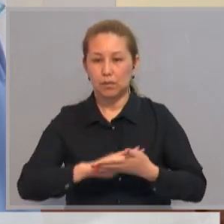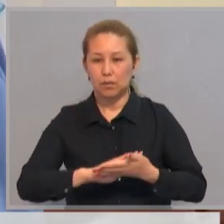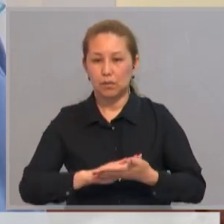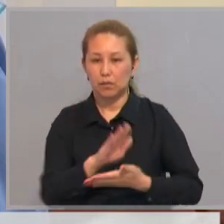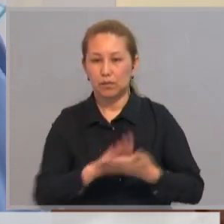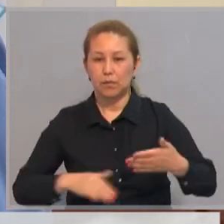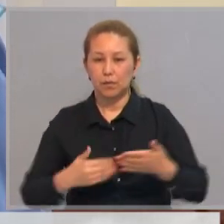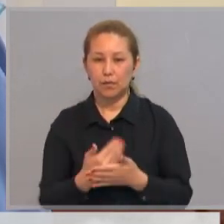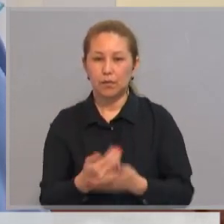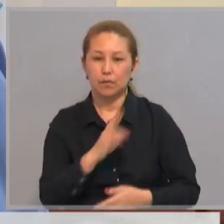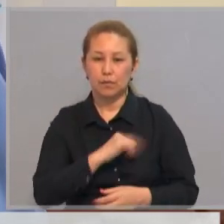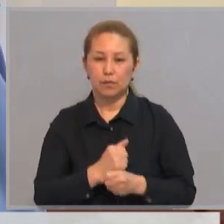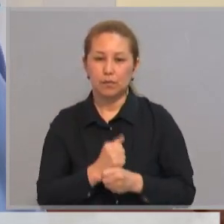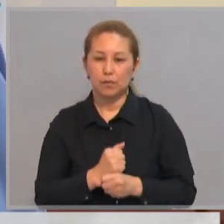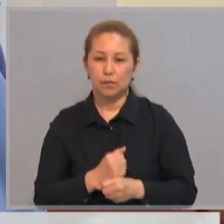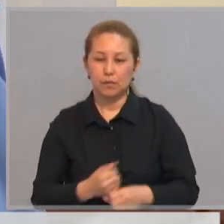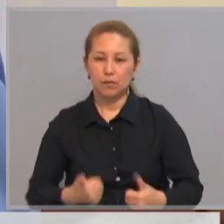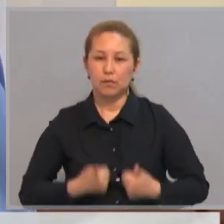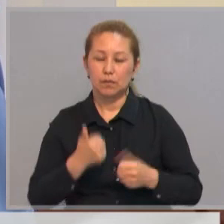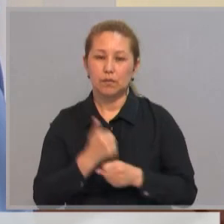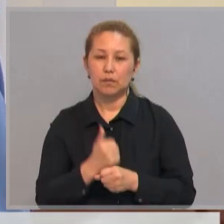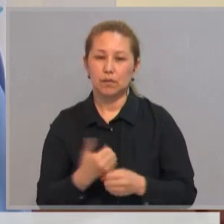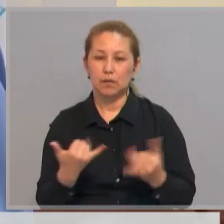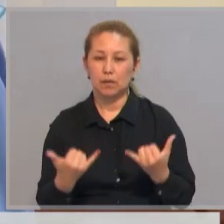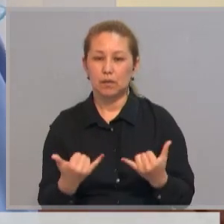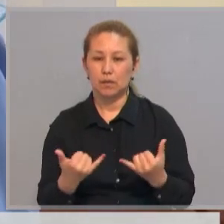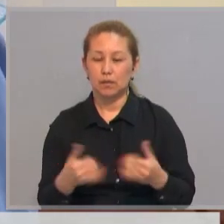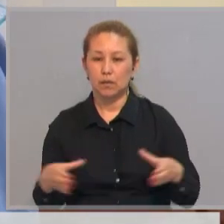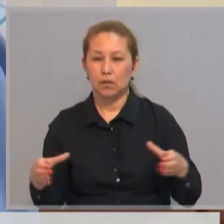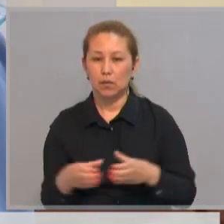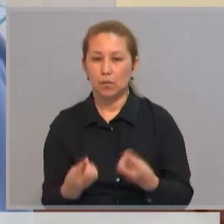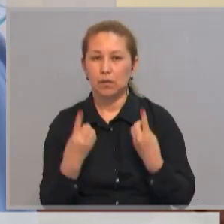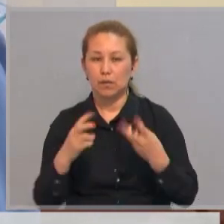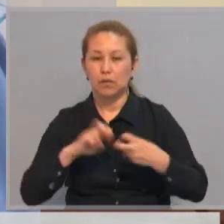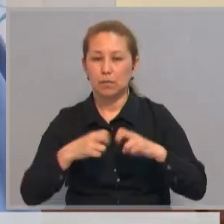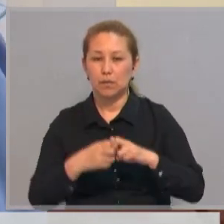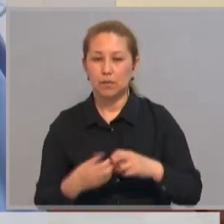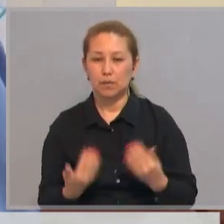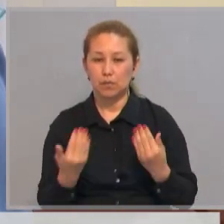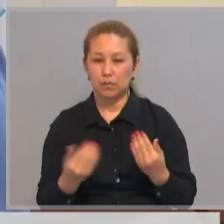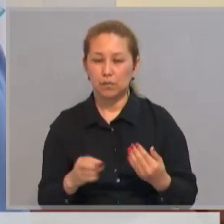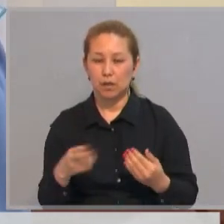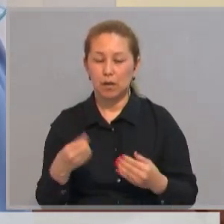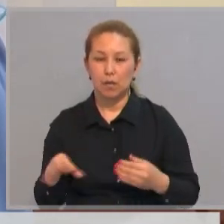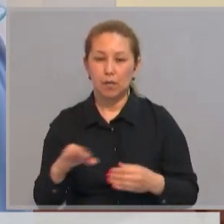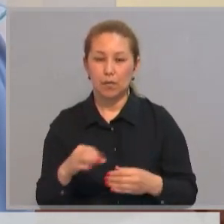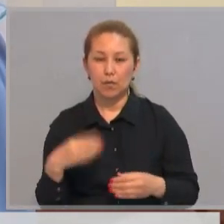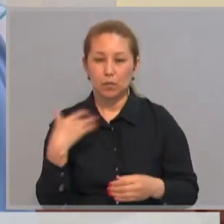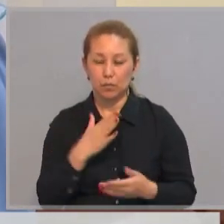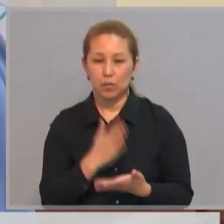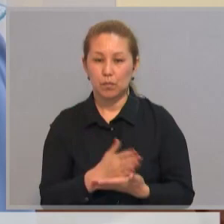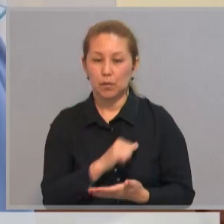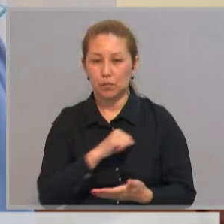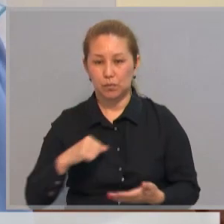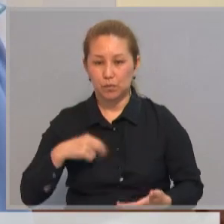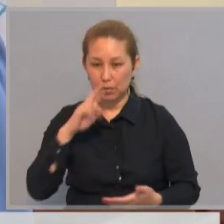немесе кәмілетке толмағандармен жасалған қылмыстардың алдын алу. Сонымен қатар қазіргі таңда қоғамда өзекті мәселе өз-өзіне қол жұмсау фактілері көбеюде.